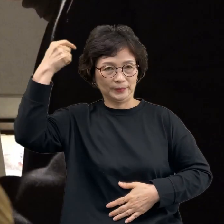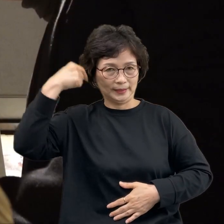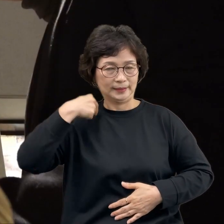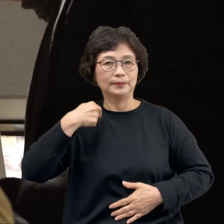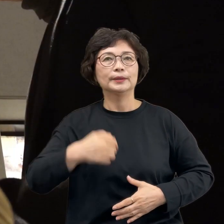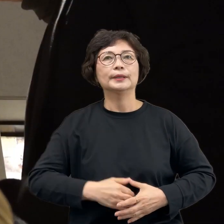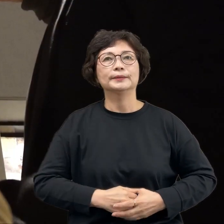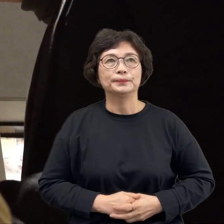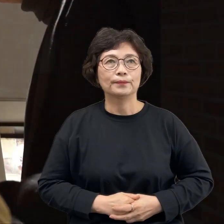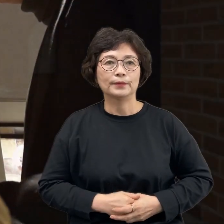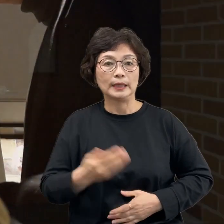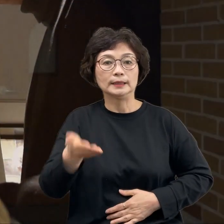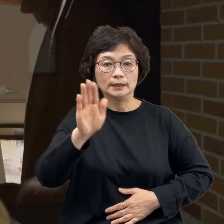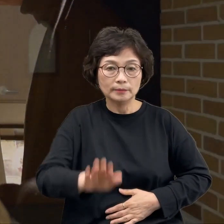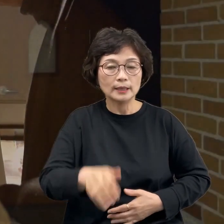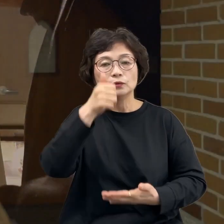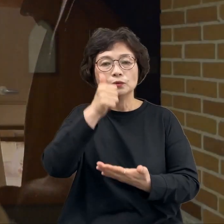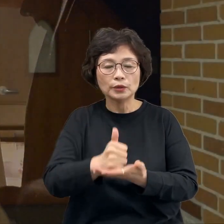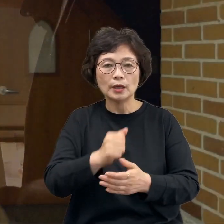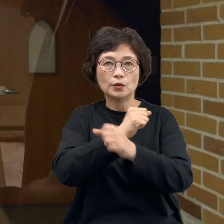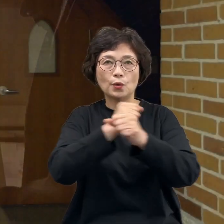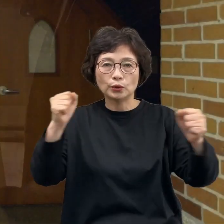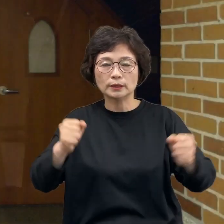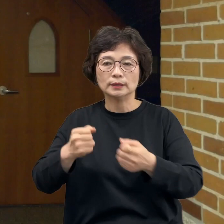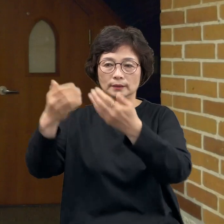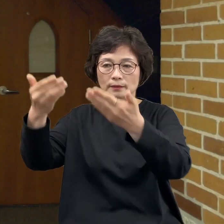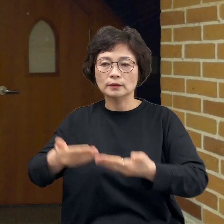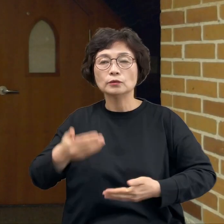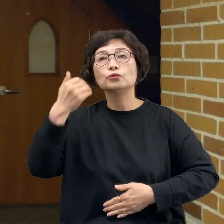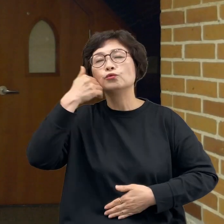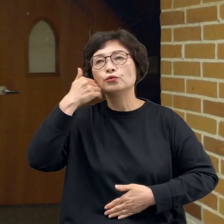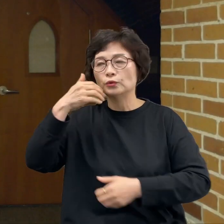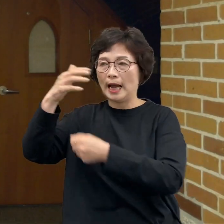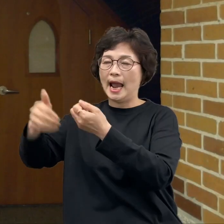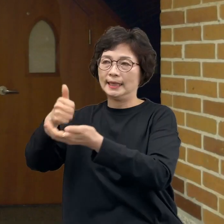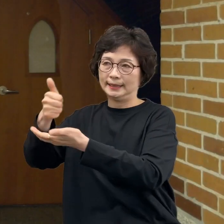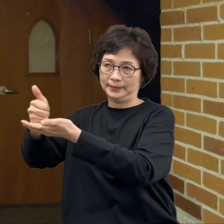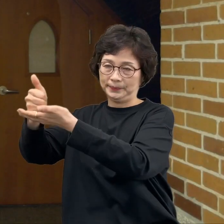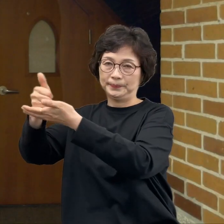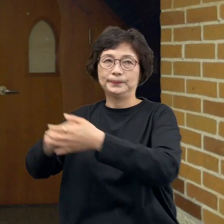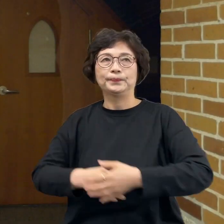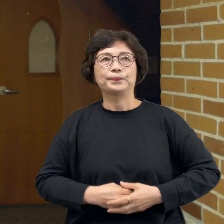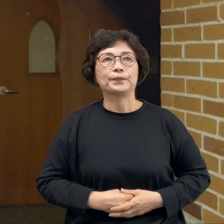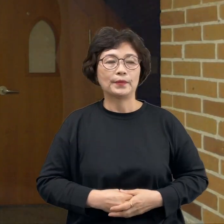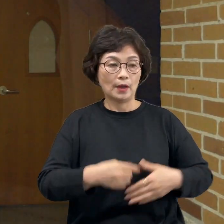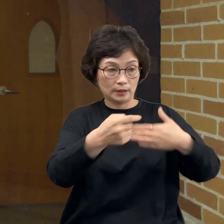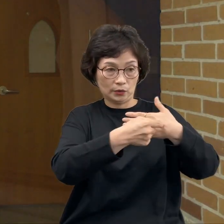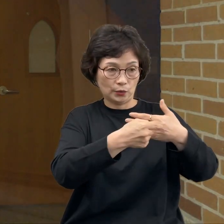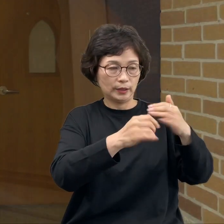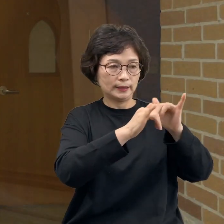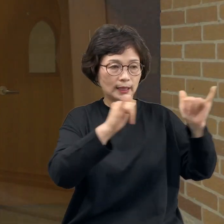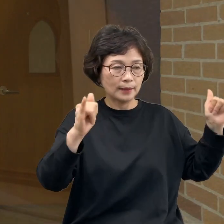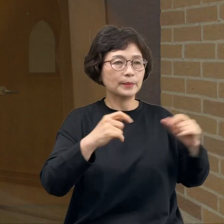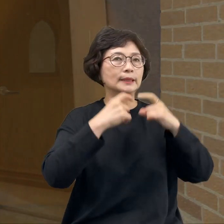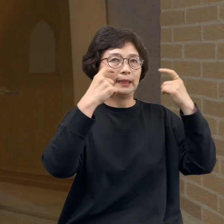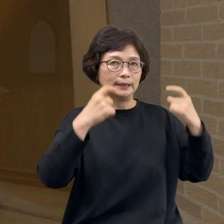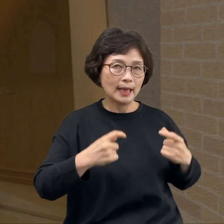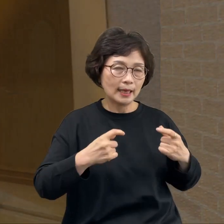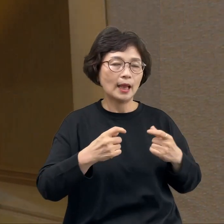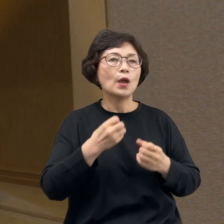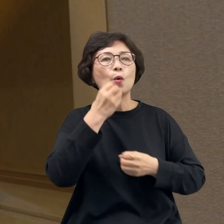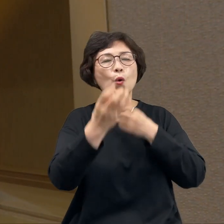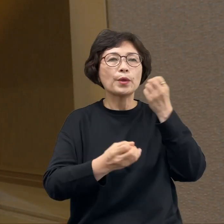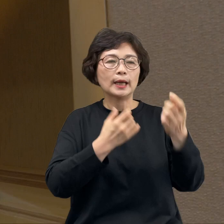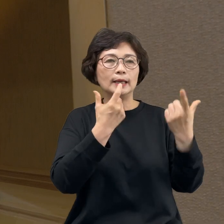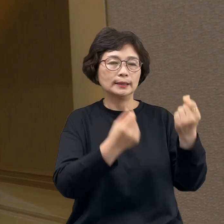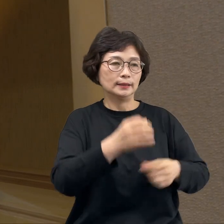어려움을 느낍니다. 그렇지만 죄를 용서하시는 분은 하느님입니다. 겉으로는 인간인 사제에게